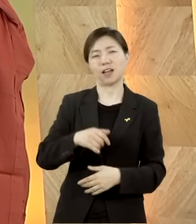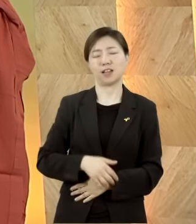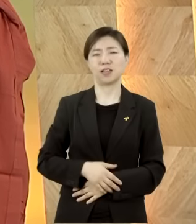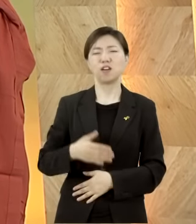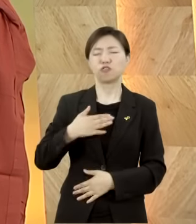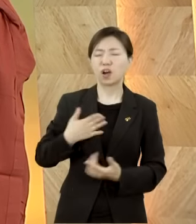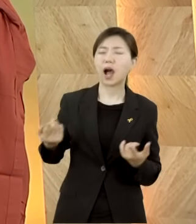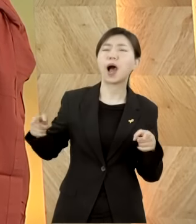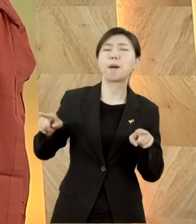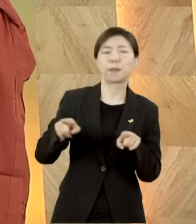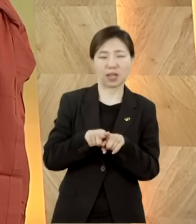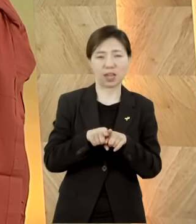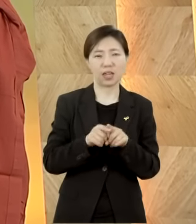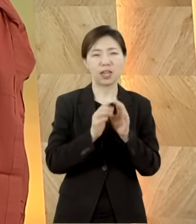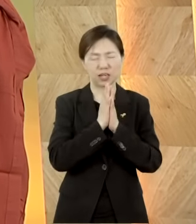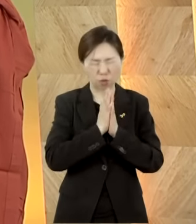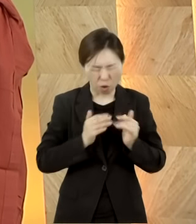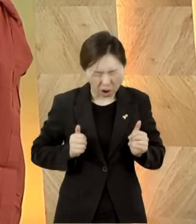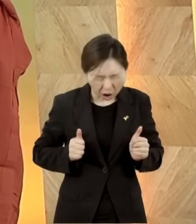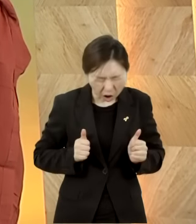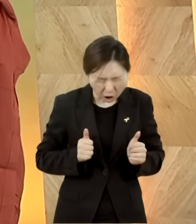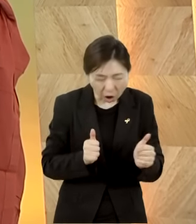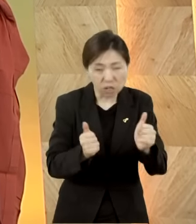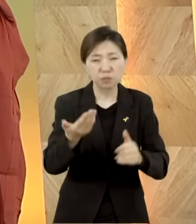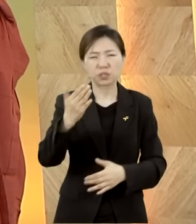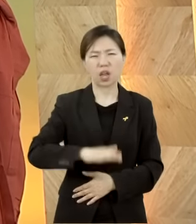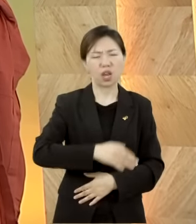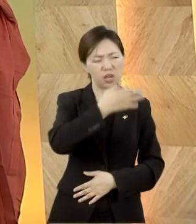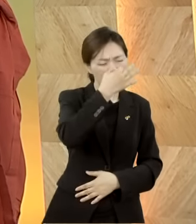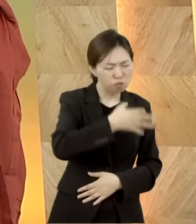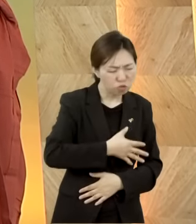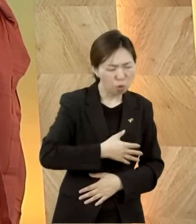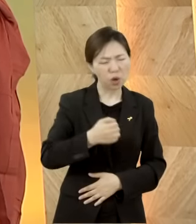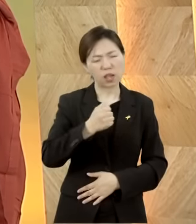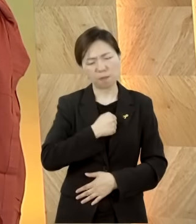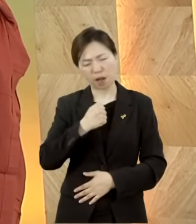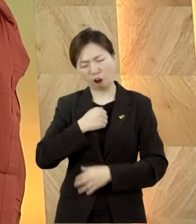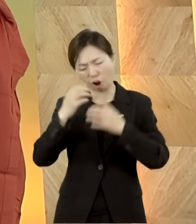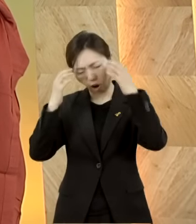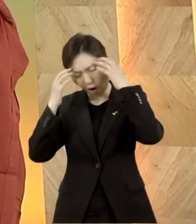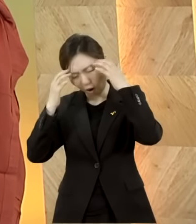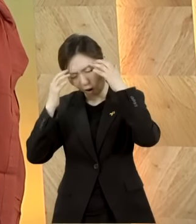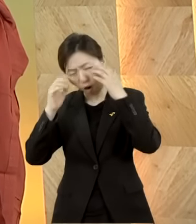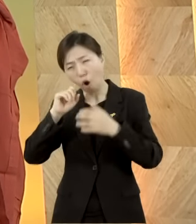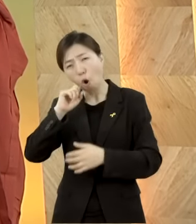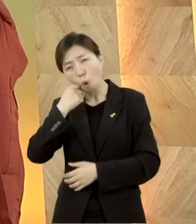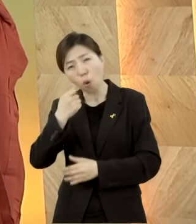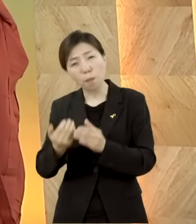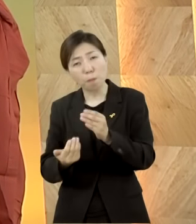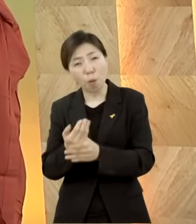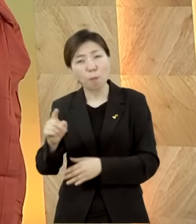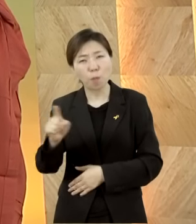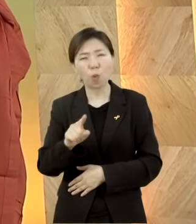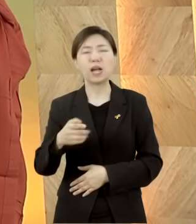우리와 함께하고 있습니다 기도를 심히 했도 들고고